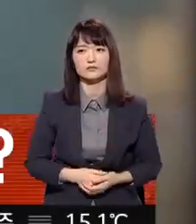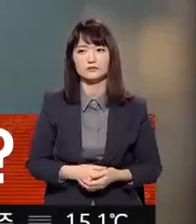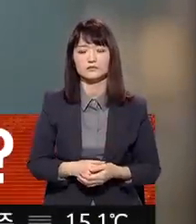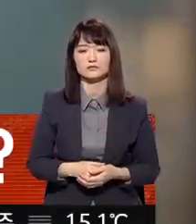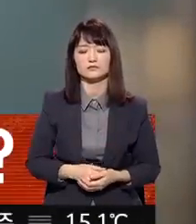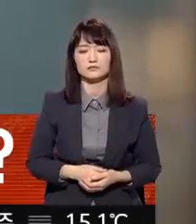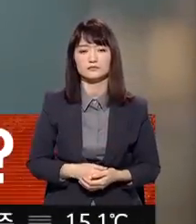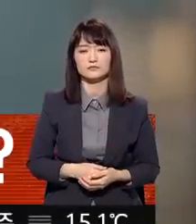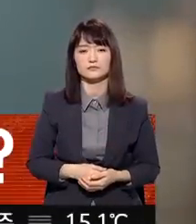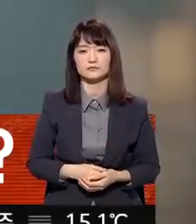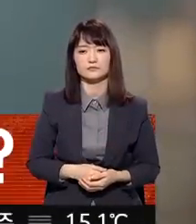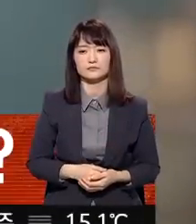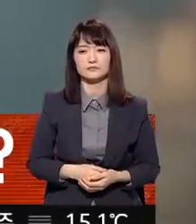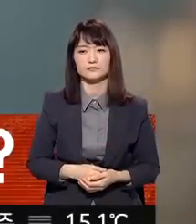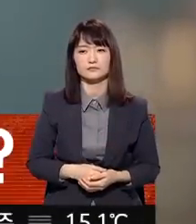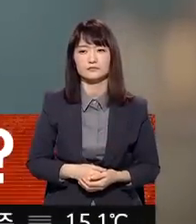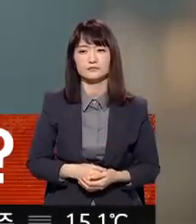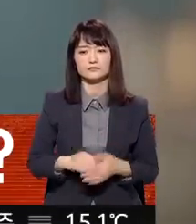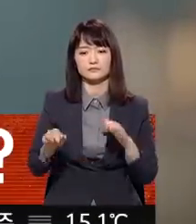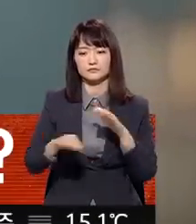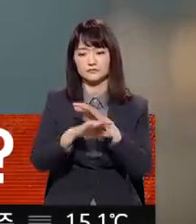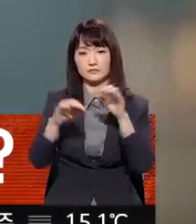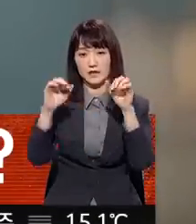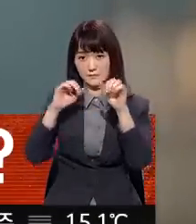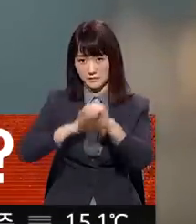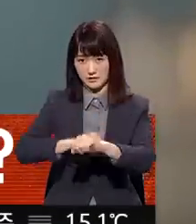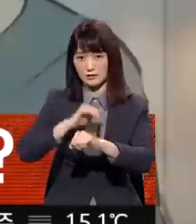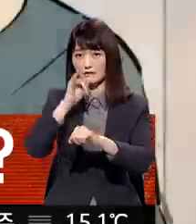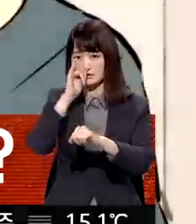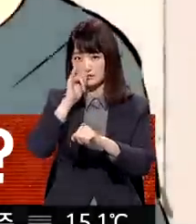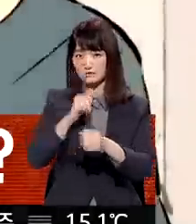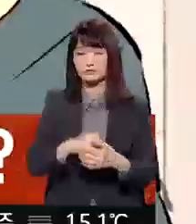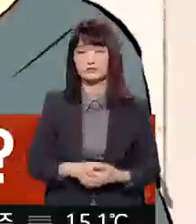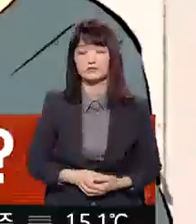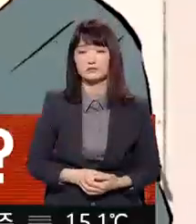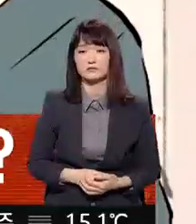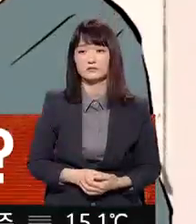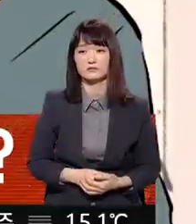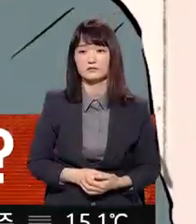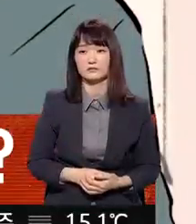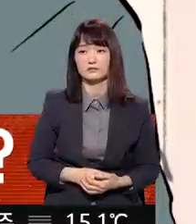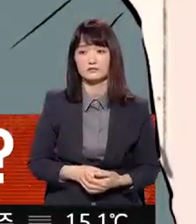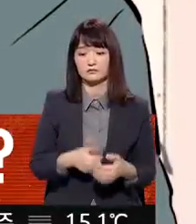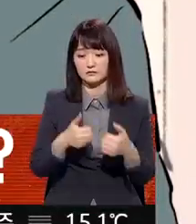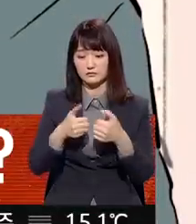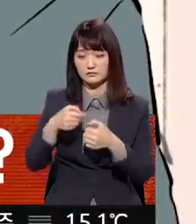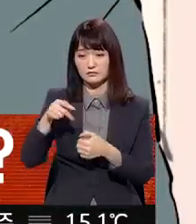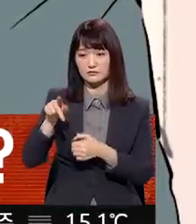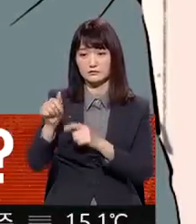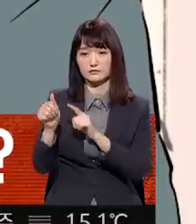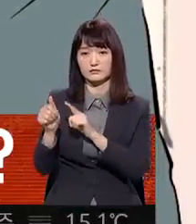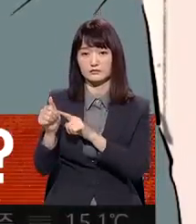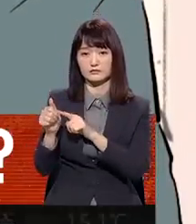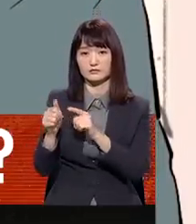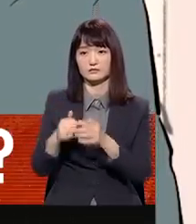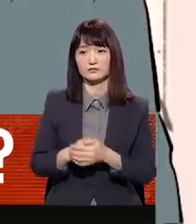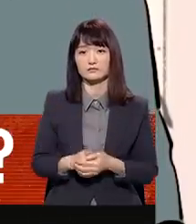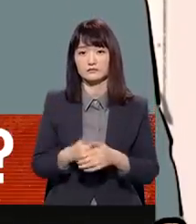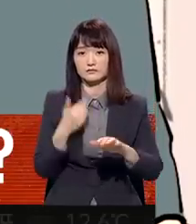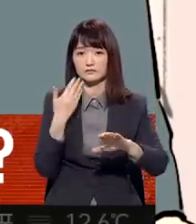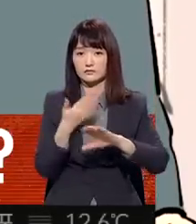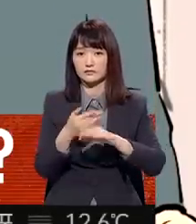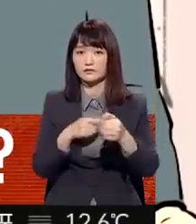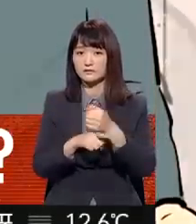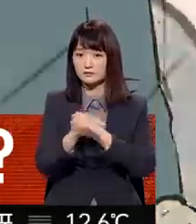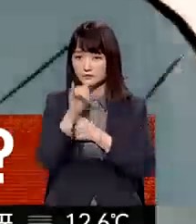한데 이게 만약에 파탄이 좀 이루어졌거나 아니면 또 지금 우리 상담하고 있는 서 씨 같은 경우 예를 들어서 다른 어떤